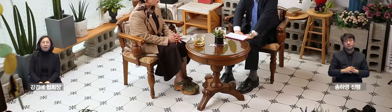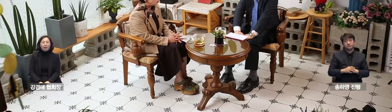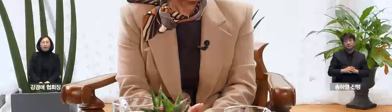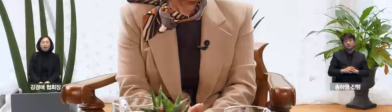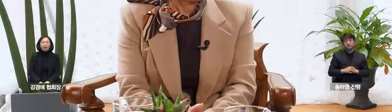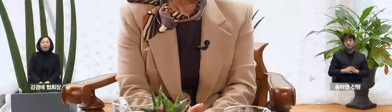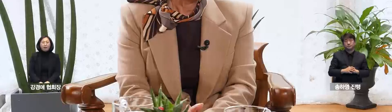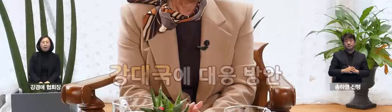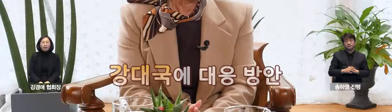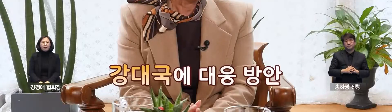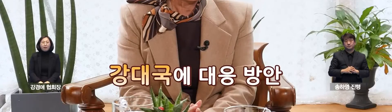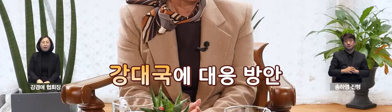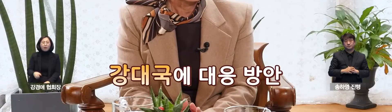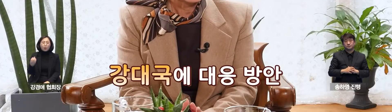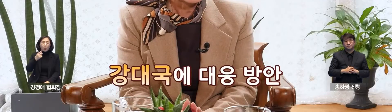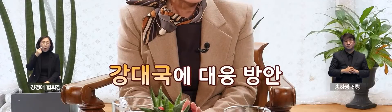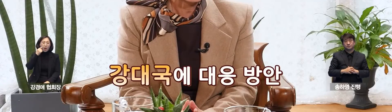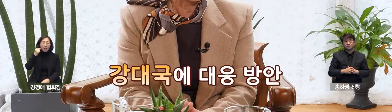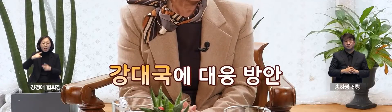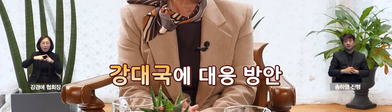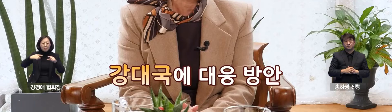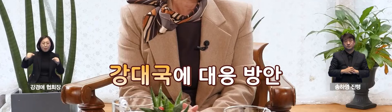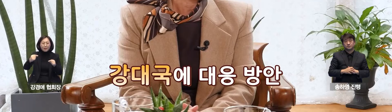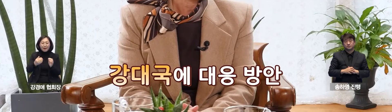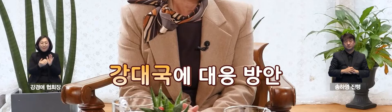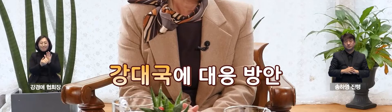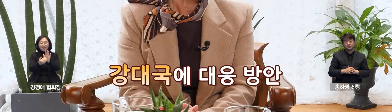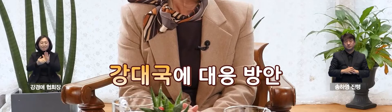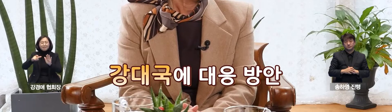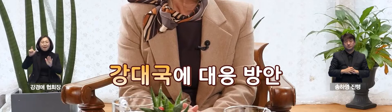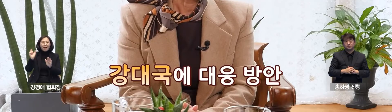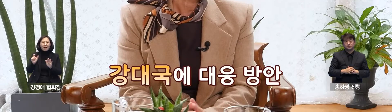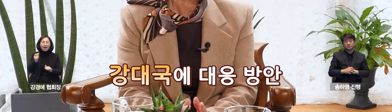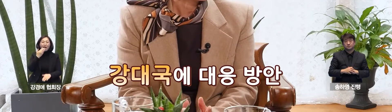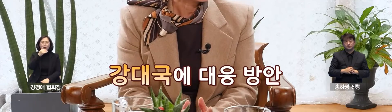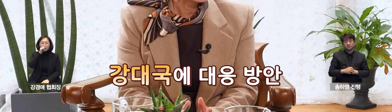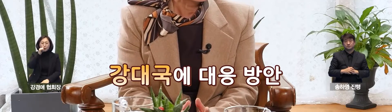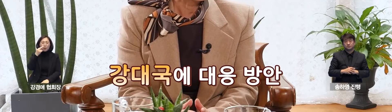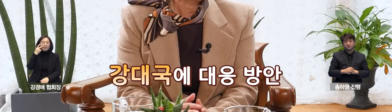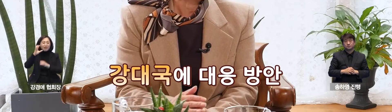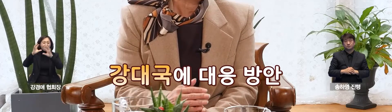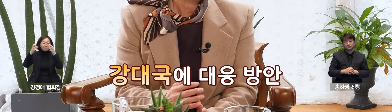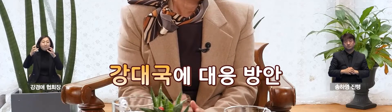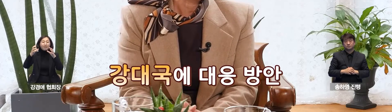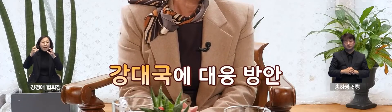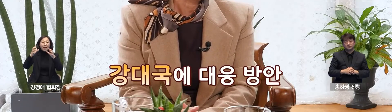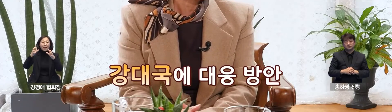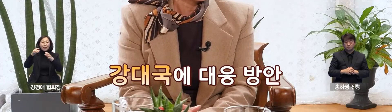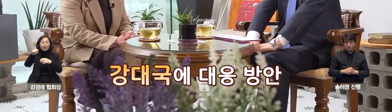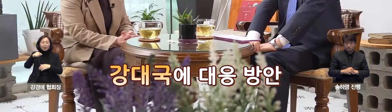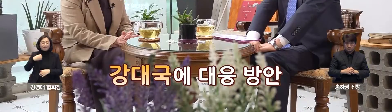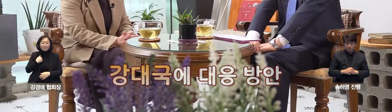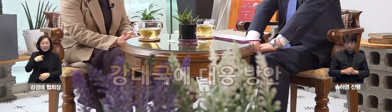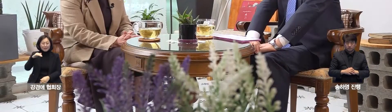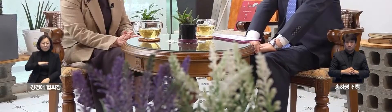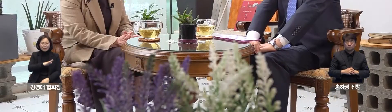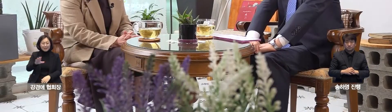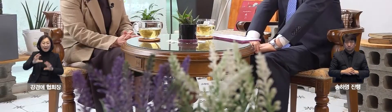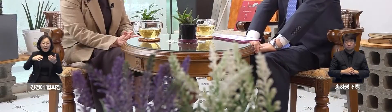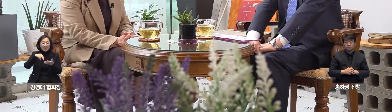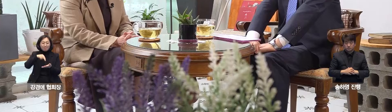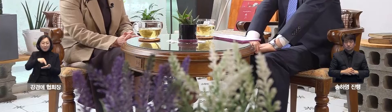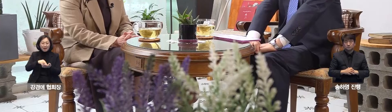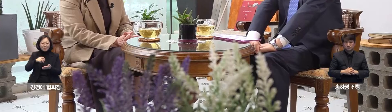더 일본의 대응을 강력하게 할 수 있고 미국에도 우리 의견을 정확하게